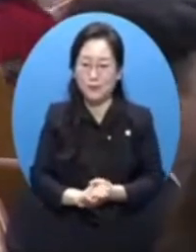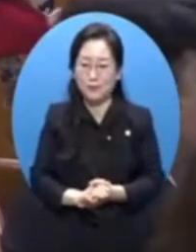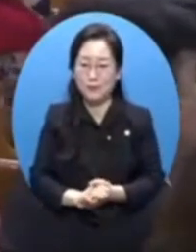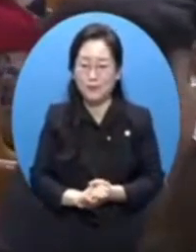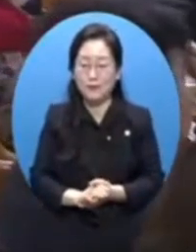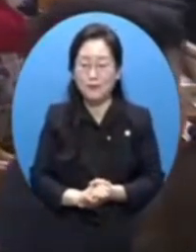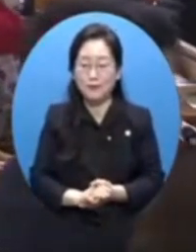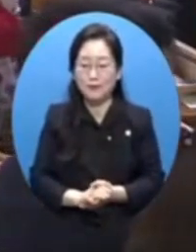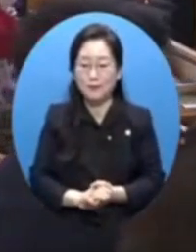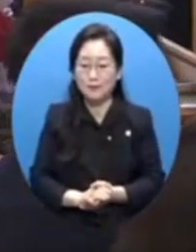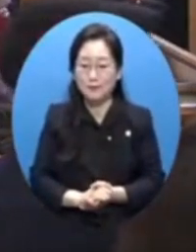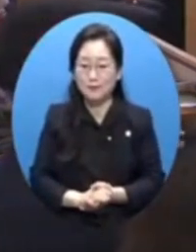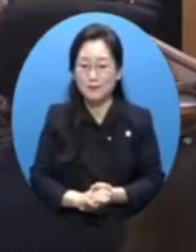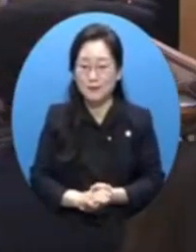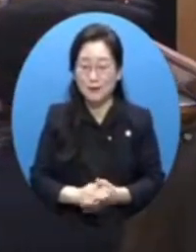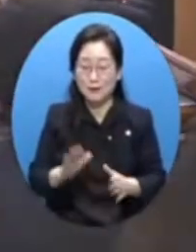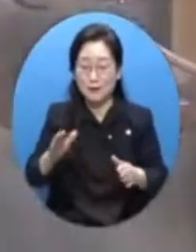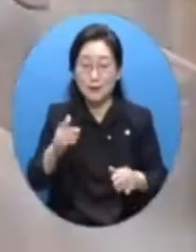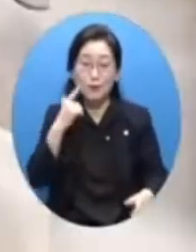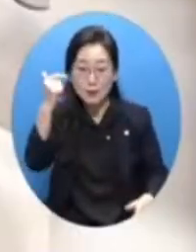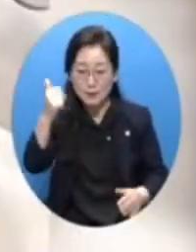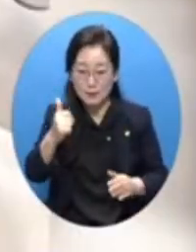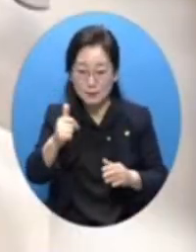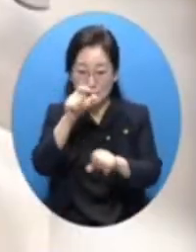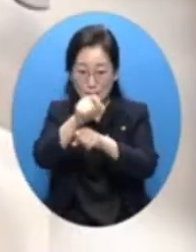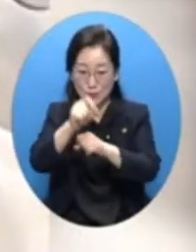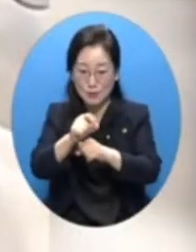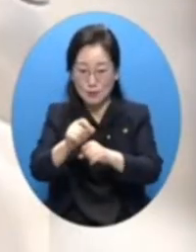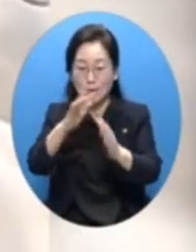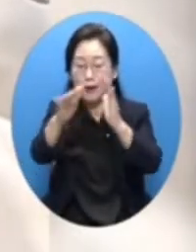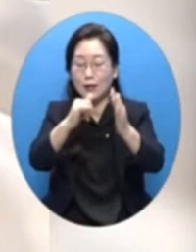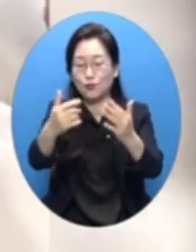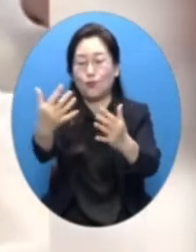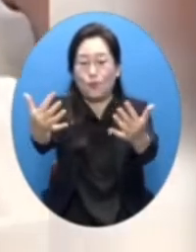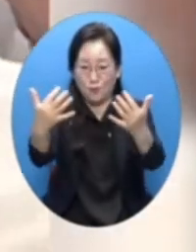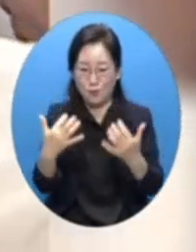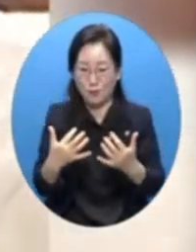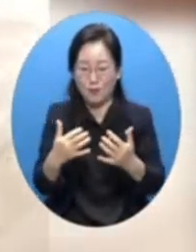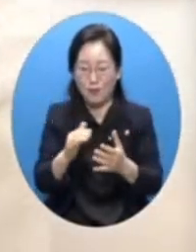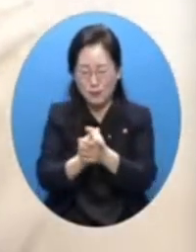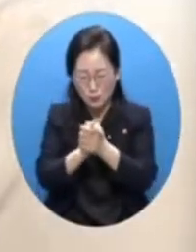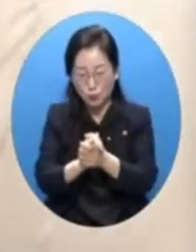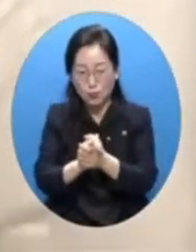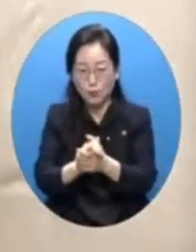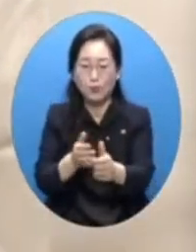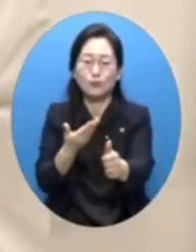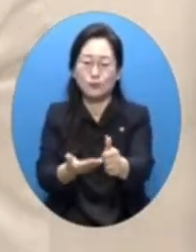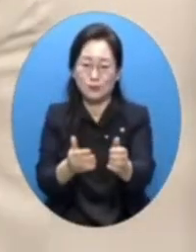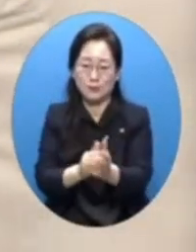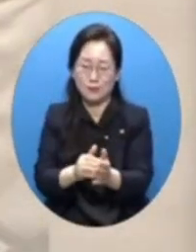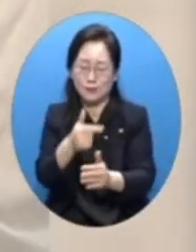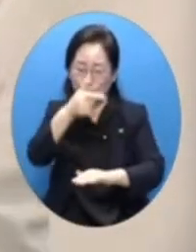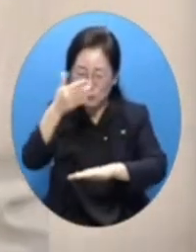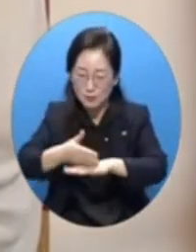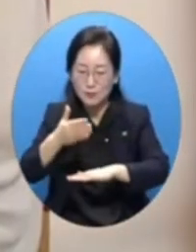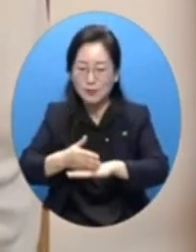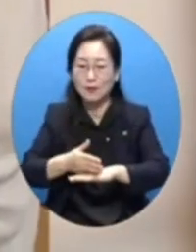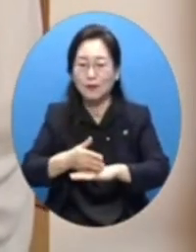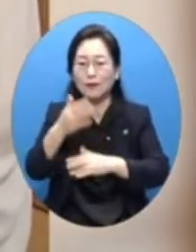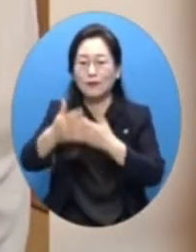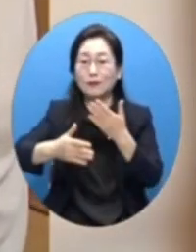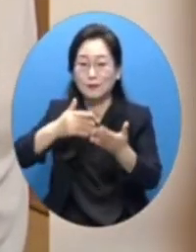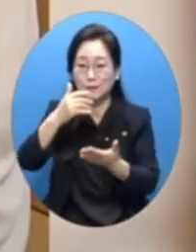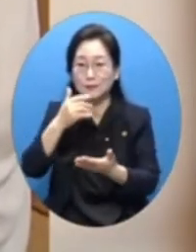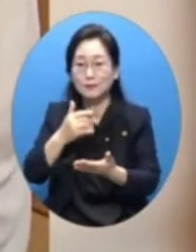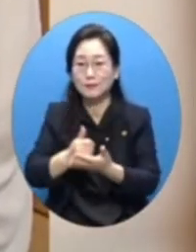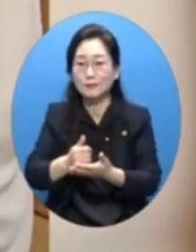그래서 제 사무실에 온 가족이 와서 기도를 받는데 참 얼마나 감사한지 이 하나님께서